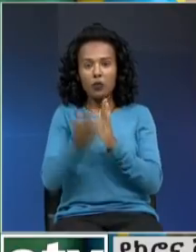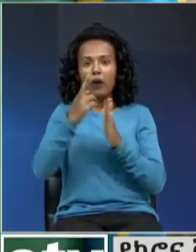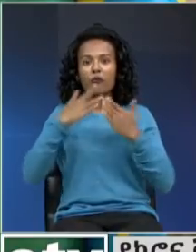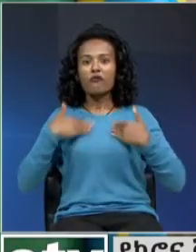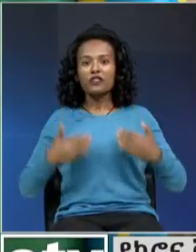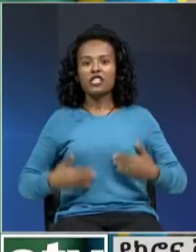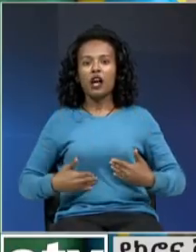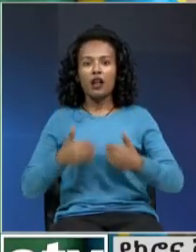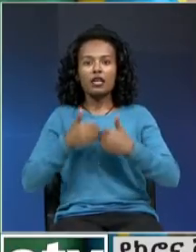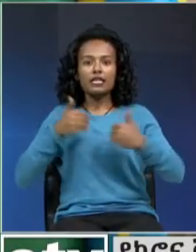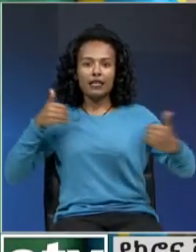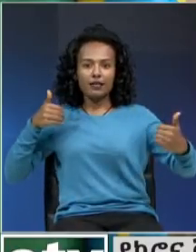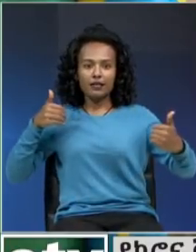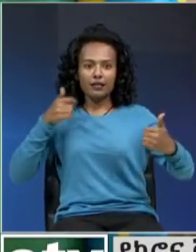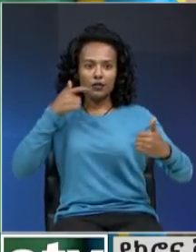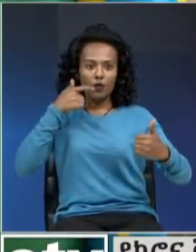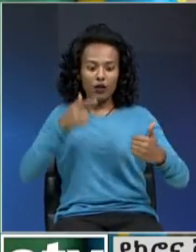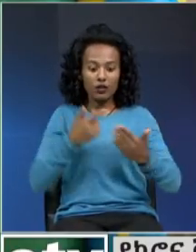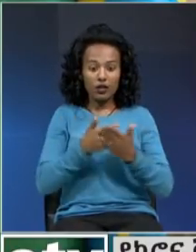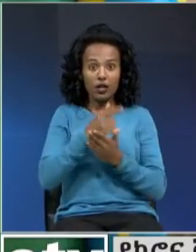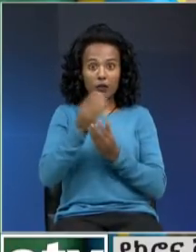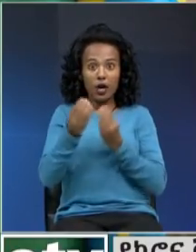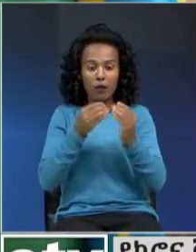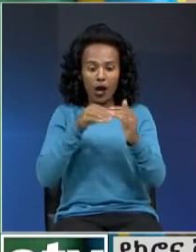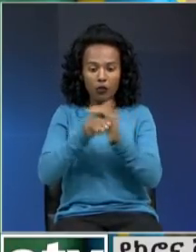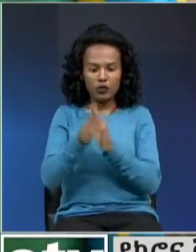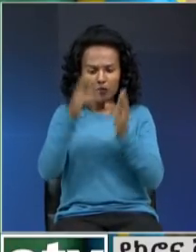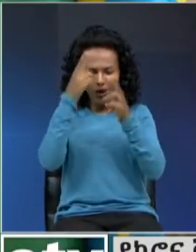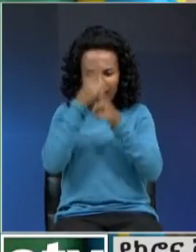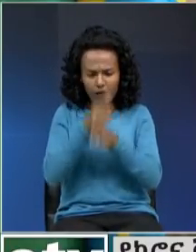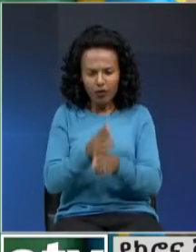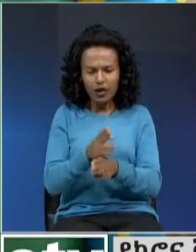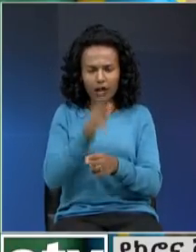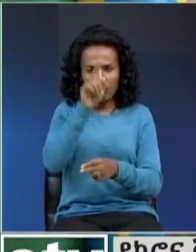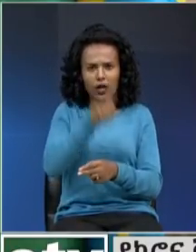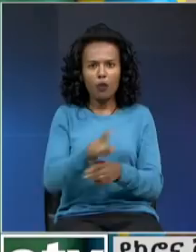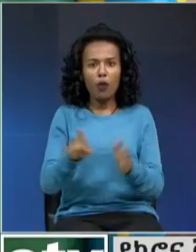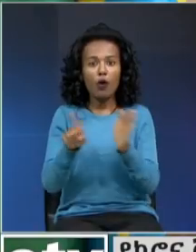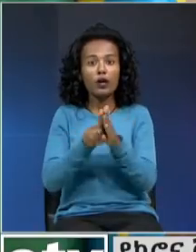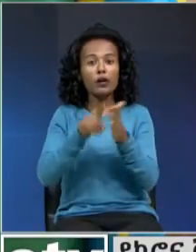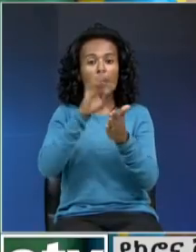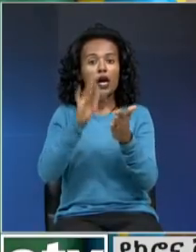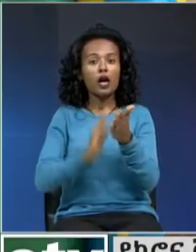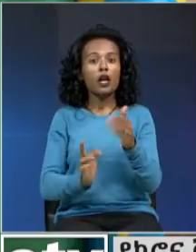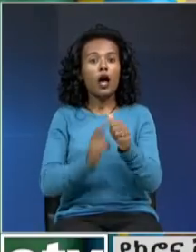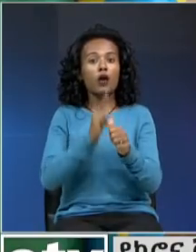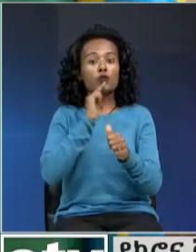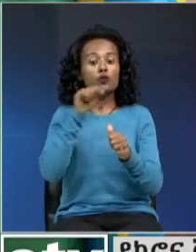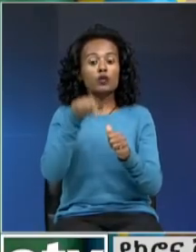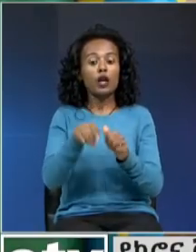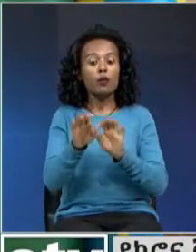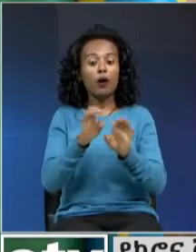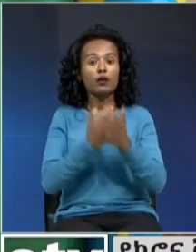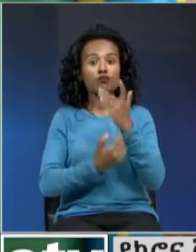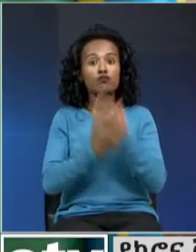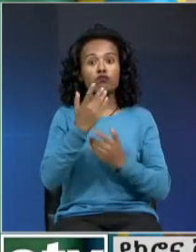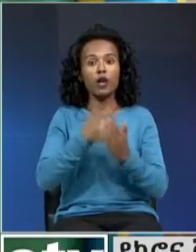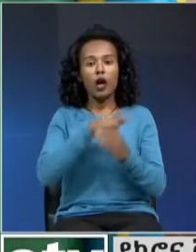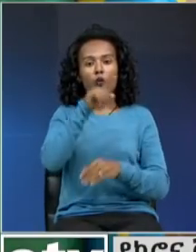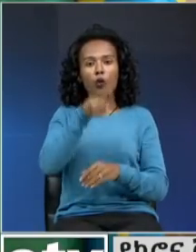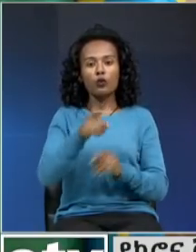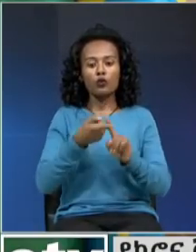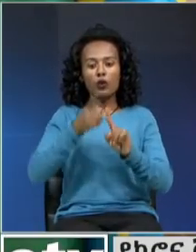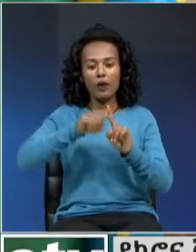ዲስታንስ እንለዋለን። ይሄ በገበያ ማዕከል ውስጥ መከበር ከሚገባው ህግ መካከል አንዱ ነውና ዛሬ ባረግነው ውይይት ኮሚቴውም